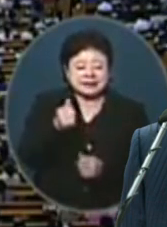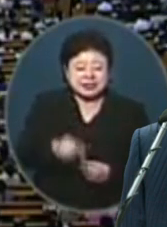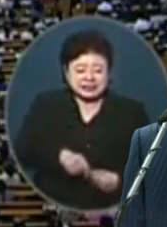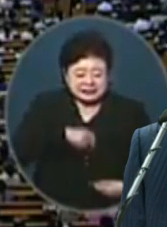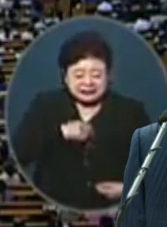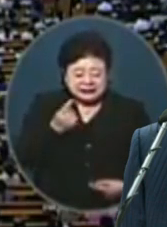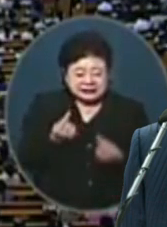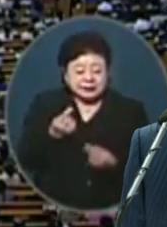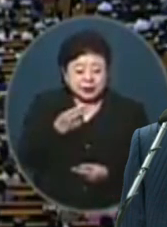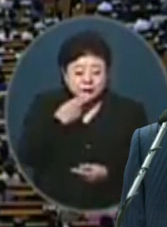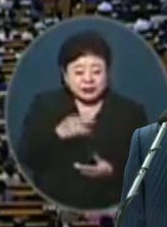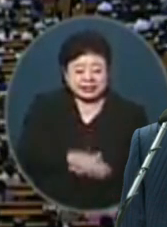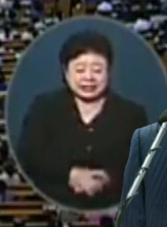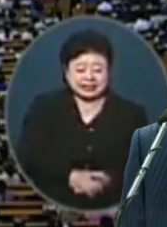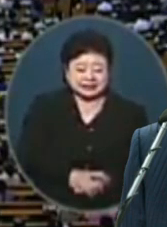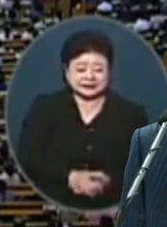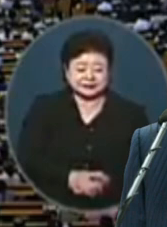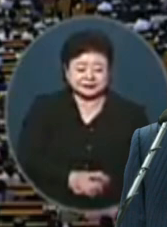일.